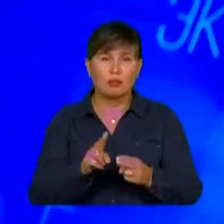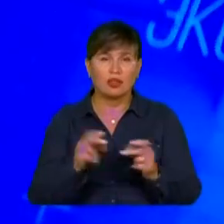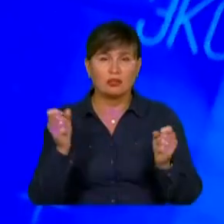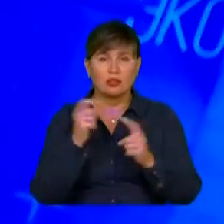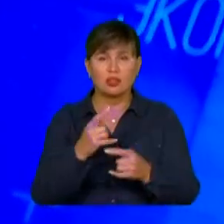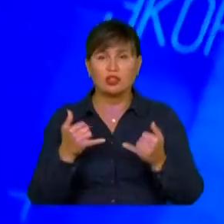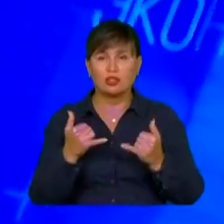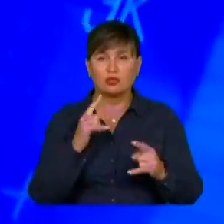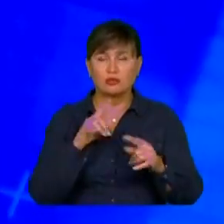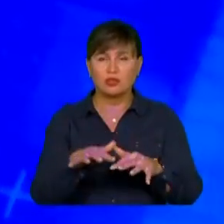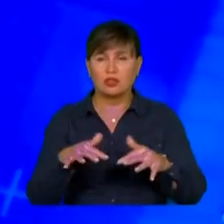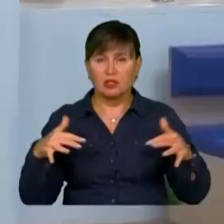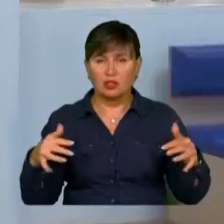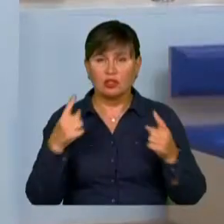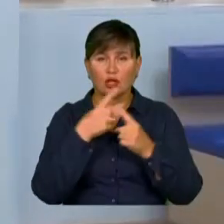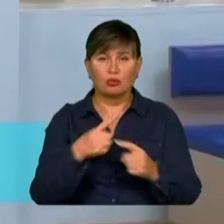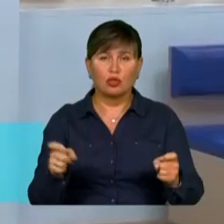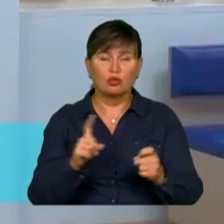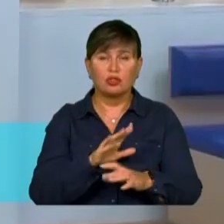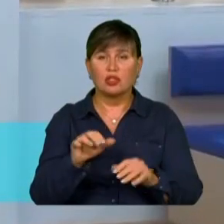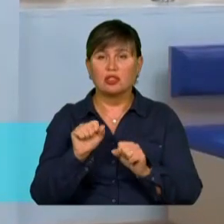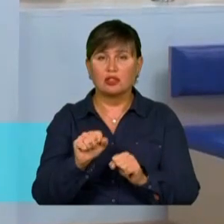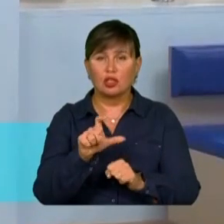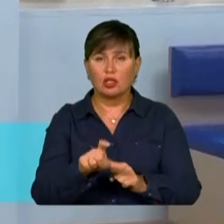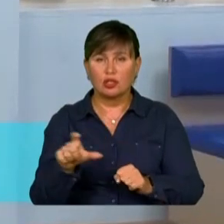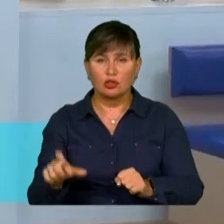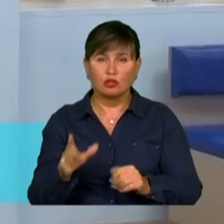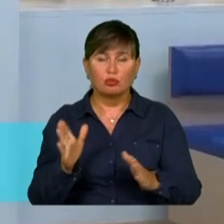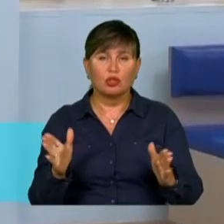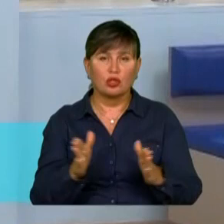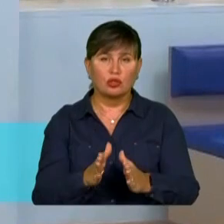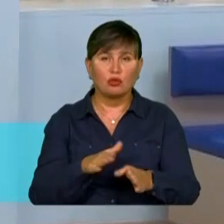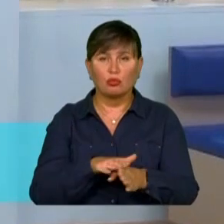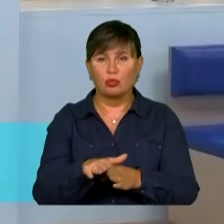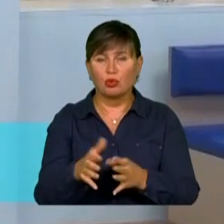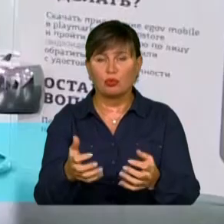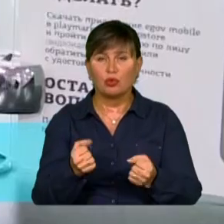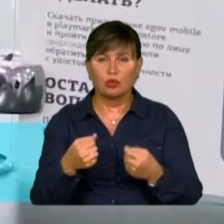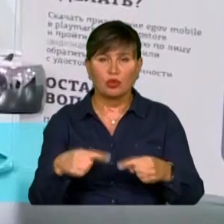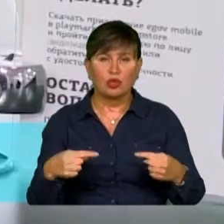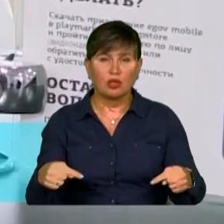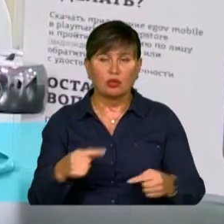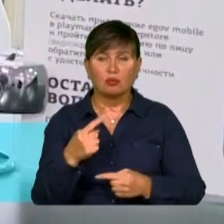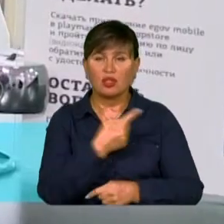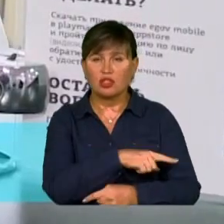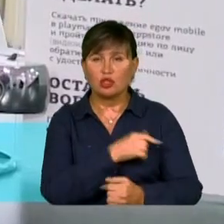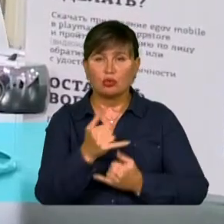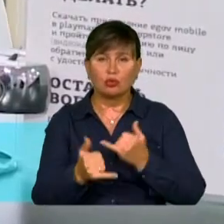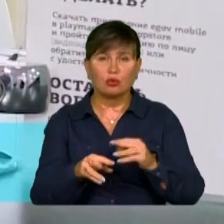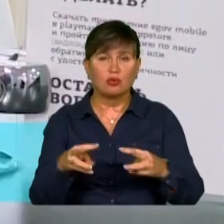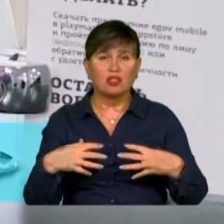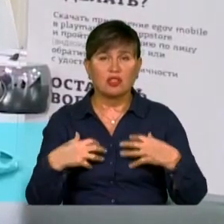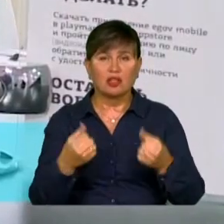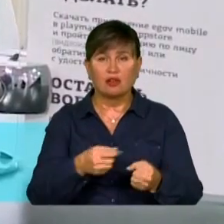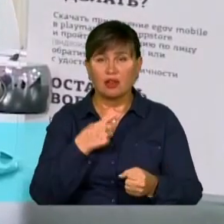известно сегодня в Сенате. Сообщается, что незастрахованные лица будут ограничены и в получении ряда медицинских услуг. В Минздраве считают,